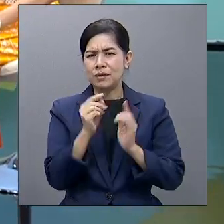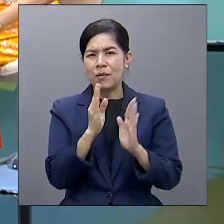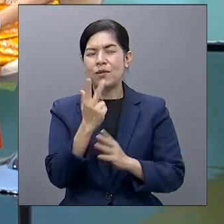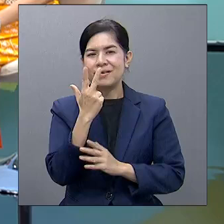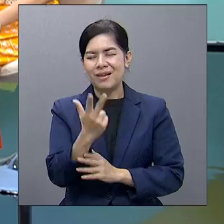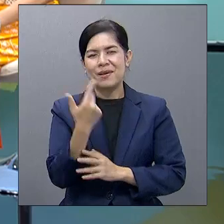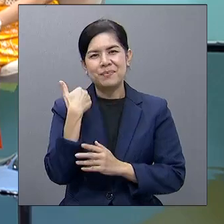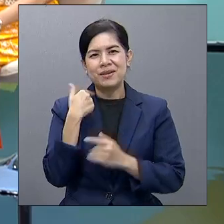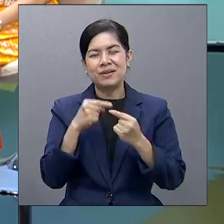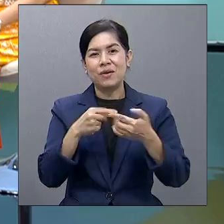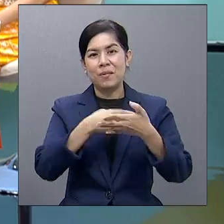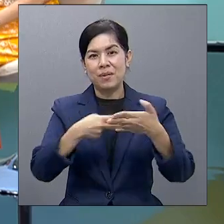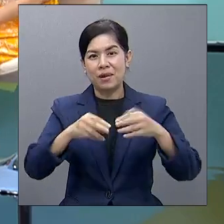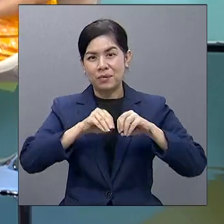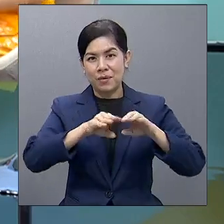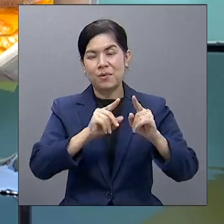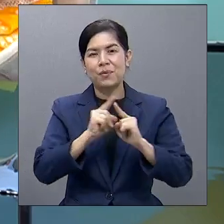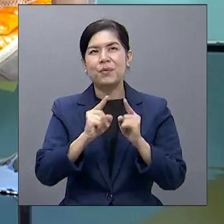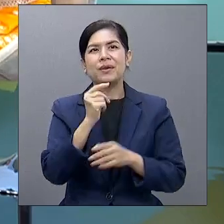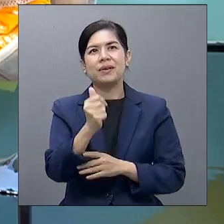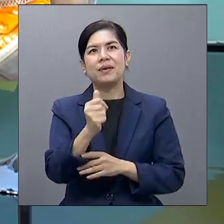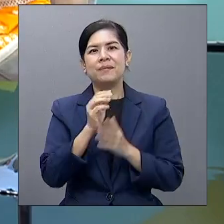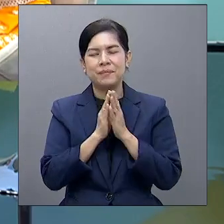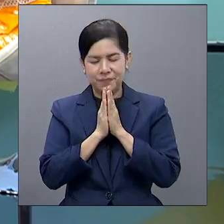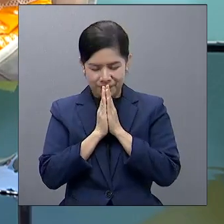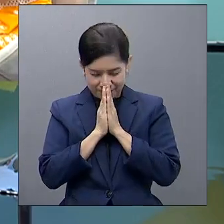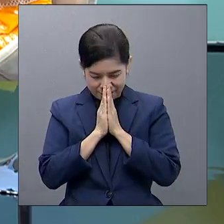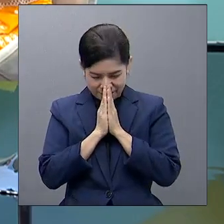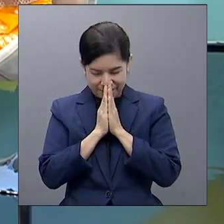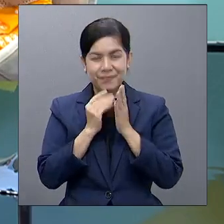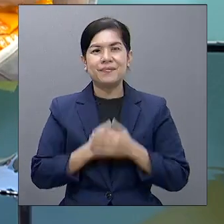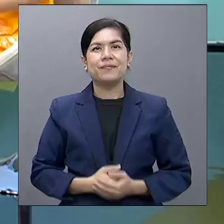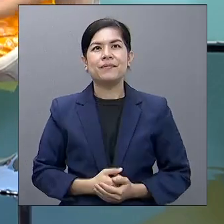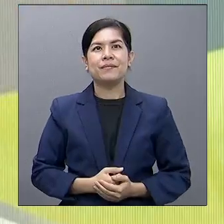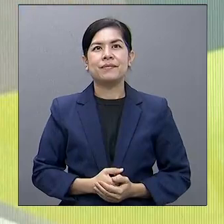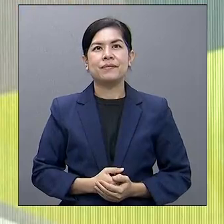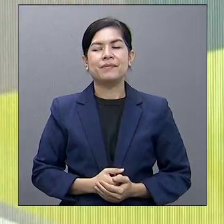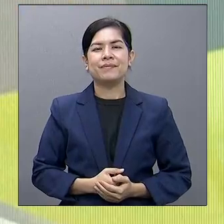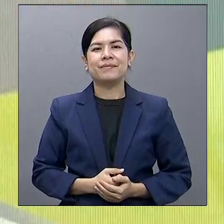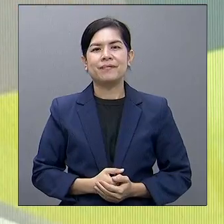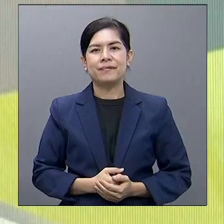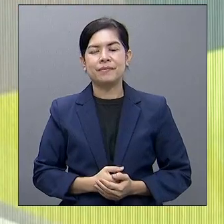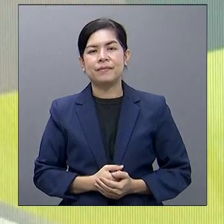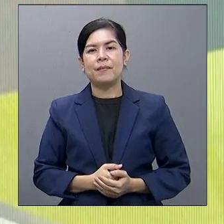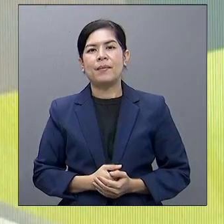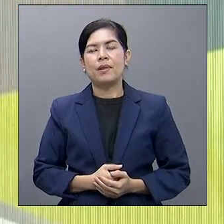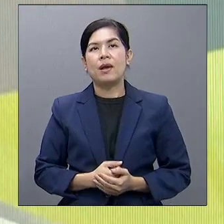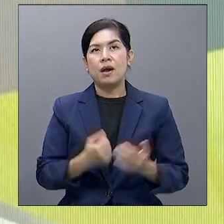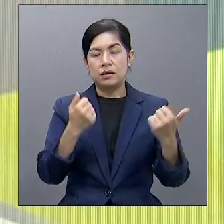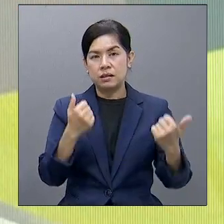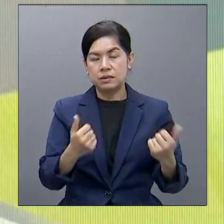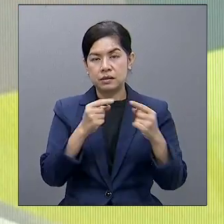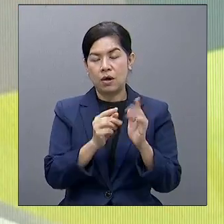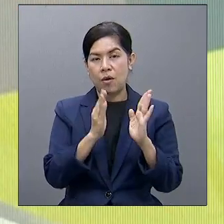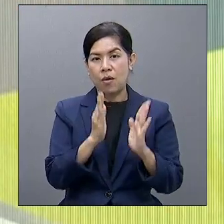ต่อยิ้มเช้าวันศุกร์วันนี้ด้วยนะครับพี่ปูเป้พัคนันท์สวัสดีครับผมสวัสดีค่ะคุณต๊อบสวัสดีค่ะคุณยุ้ยและสวัสดีคุณผู้ชมนะคะที่เพิ่งเปิดมาชม